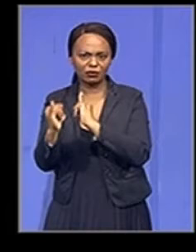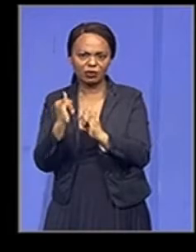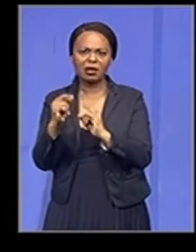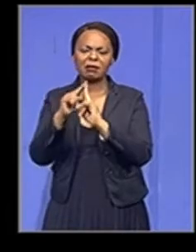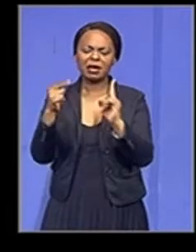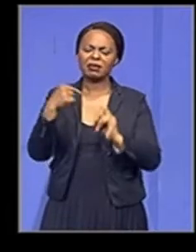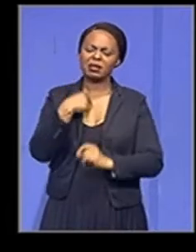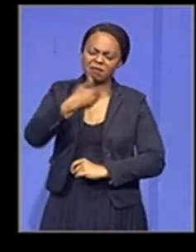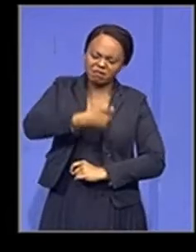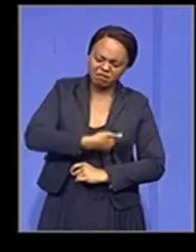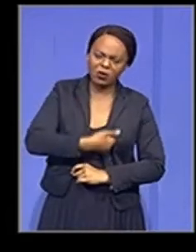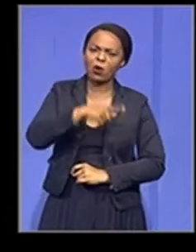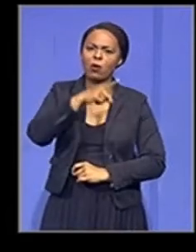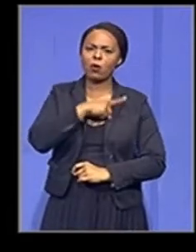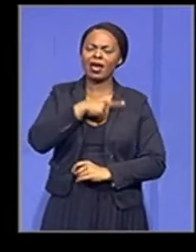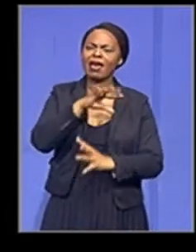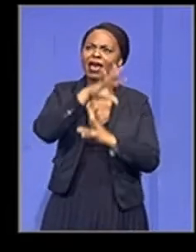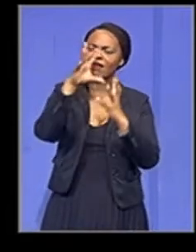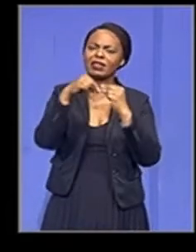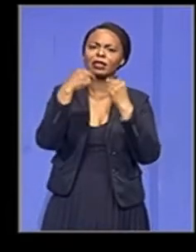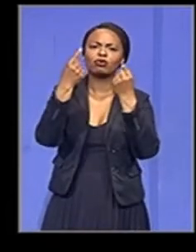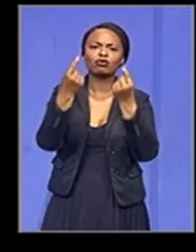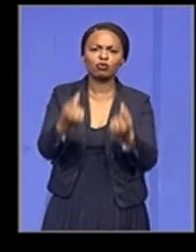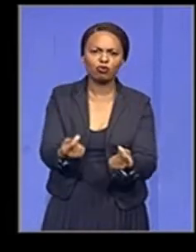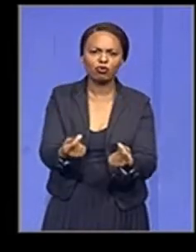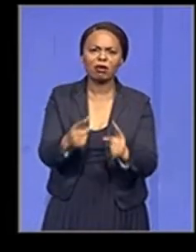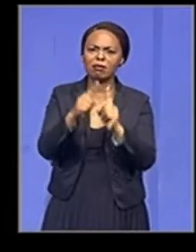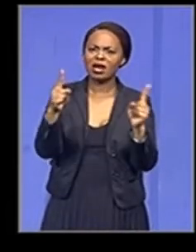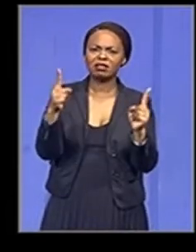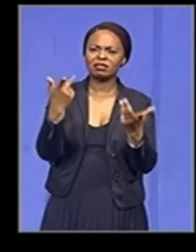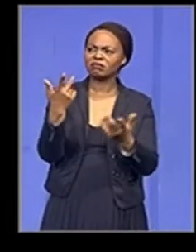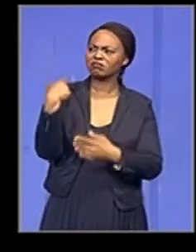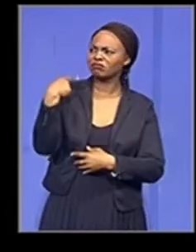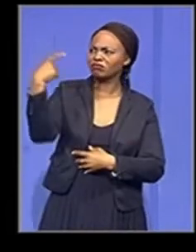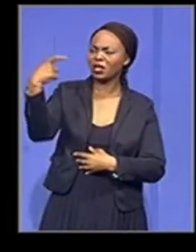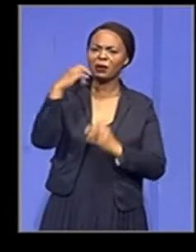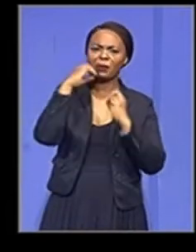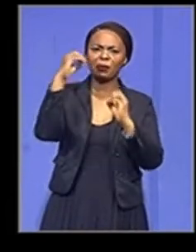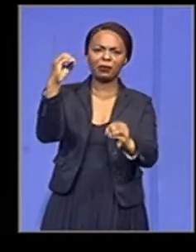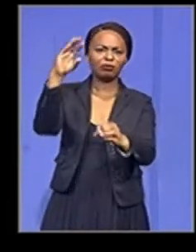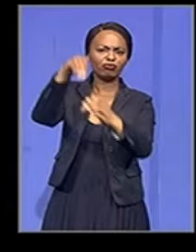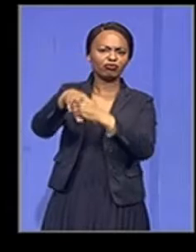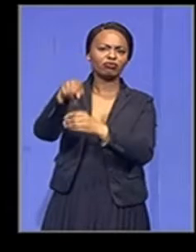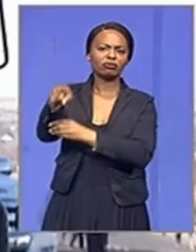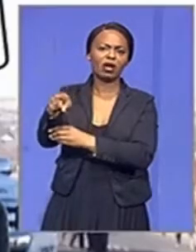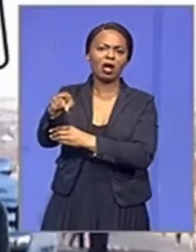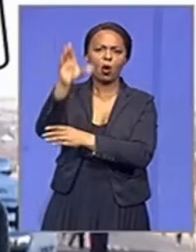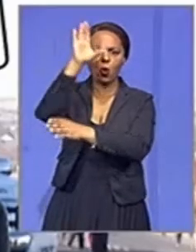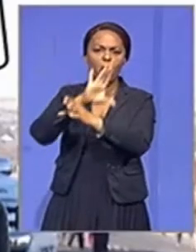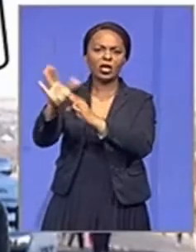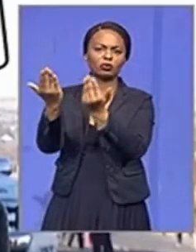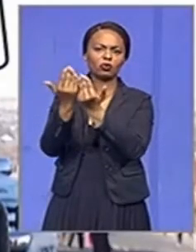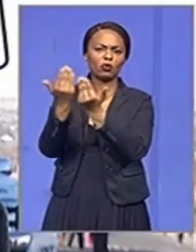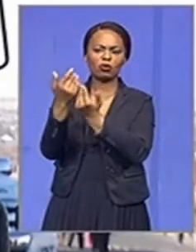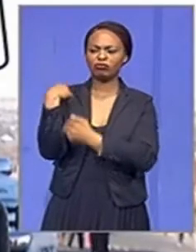engwe le engwe empa ha ka kgona ho bitswa ho ba e mong wa kwankankarolo kwana ko college. Tebane o